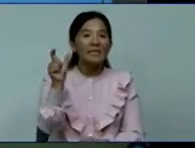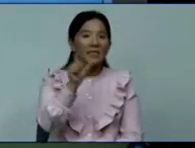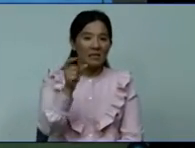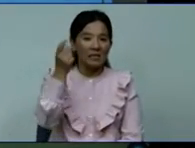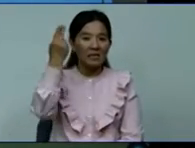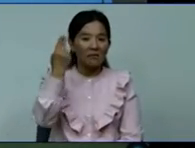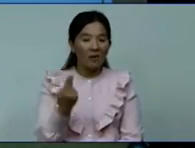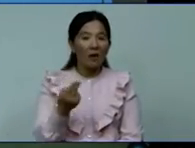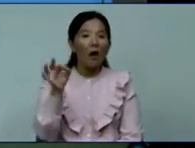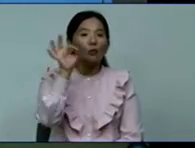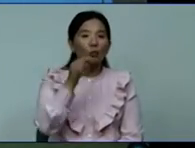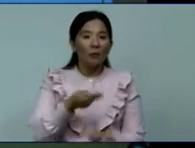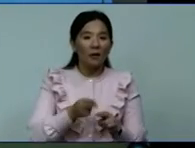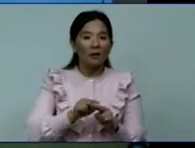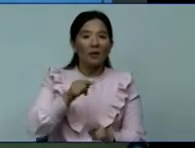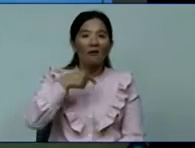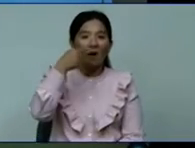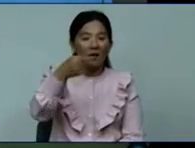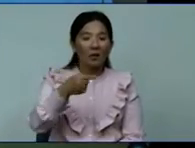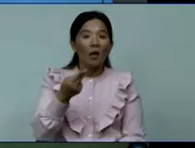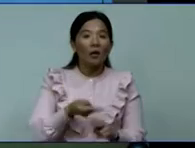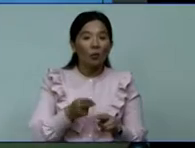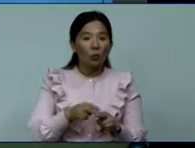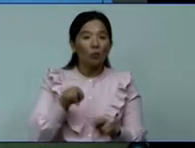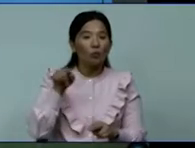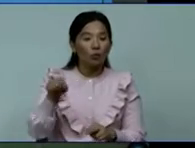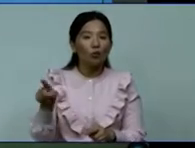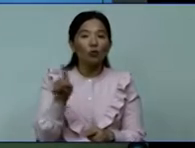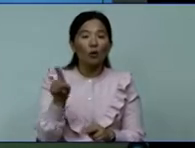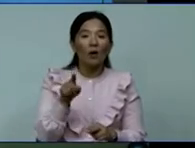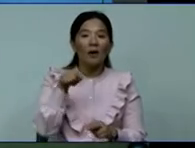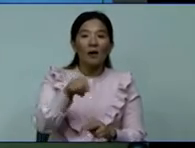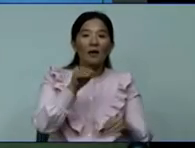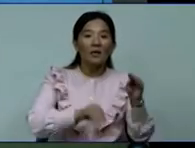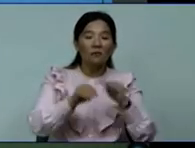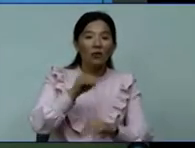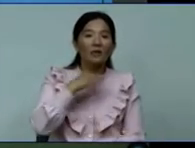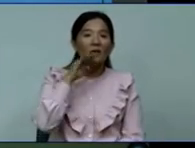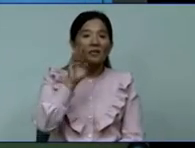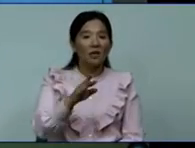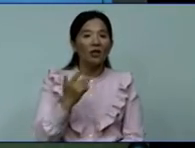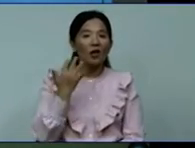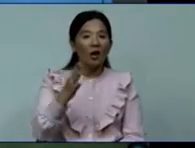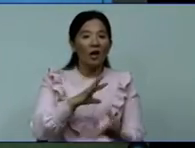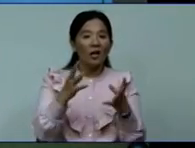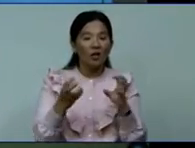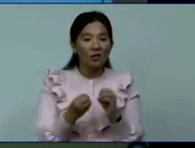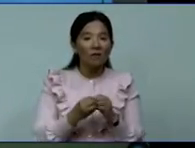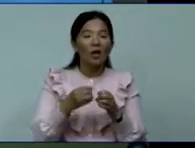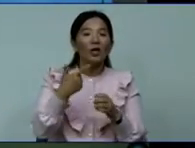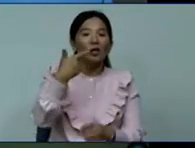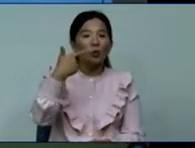окраску. О чем это говорит? Это говорит о том, что в растворе достаточное количество